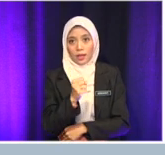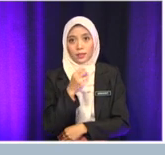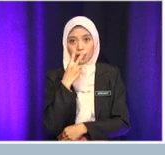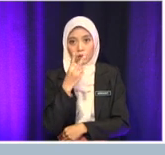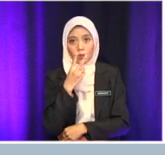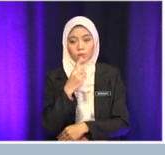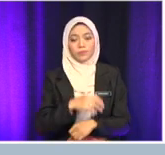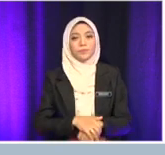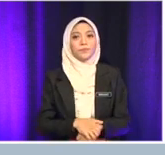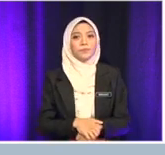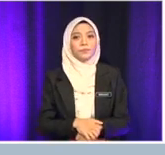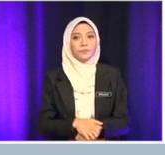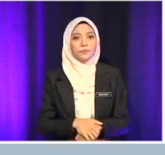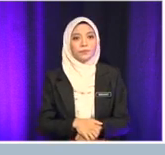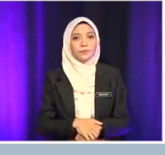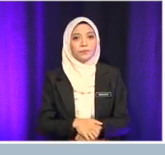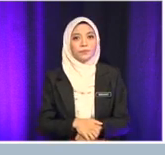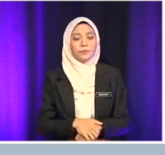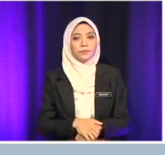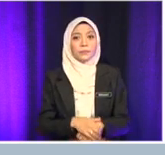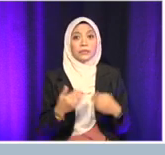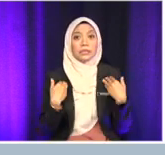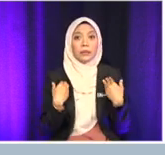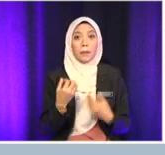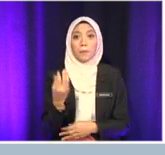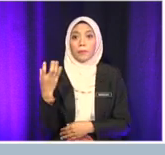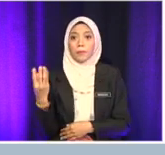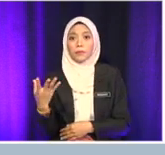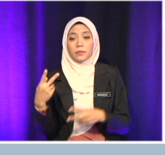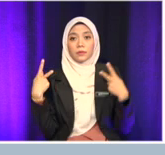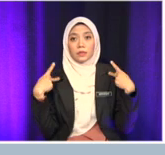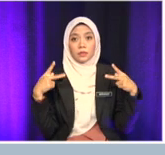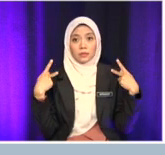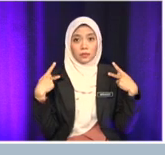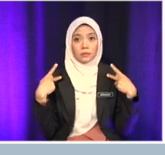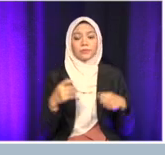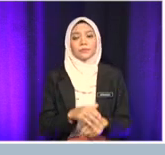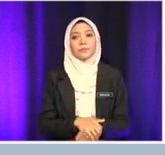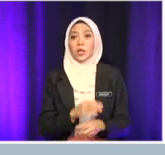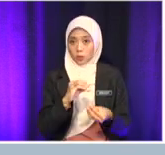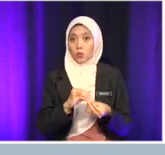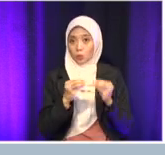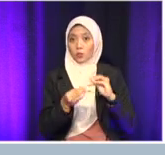diberi beberapa premis yaitu premis pertama 3 ialah nombo perdana